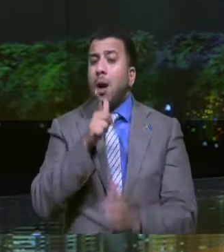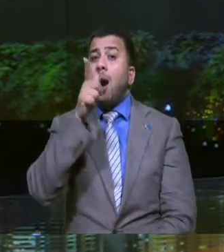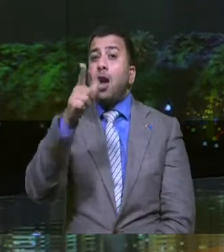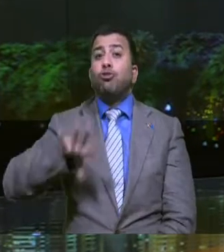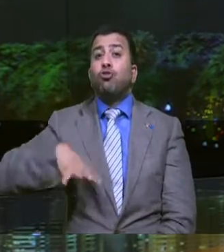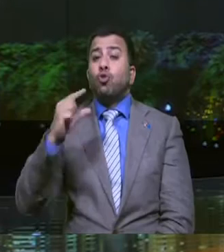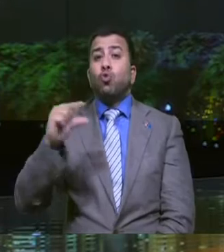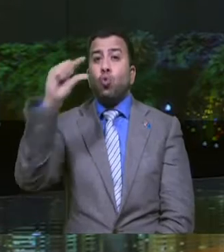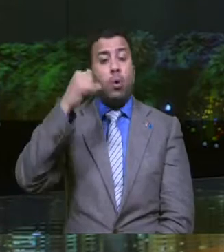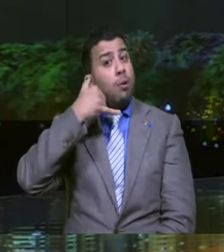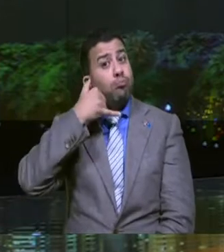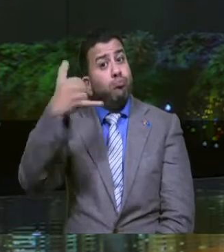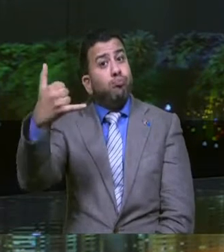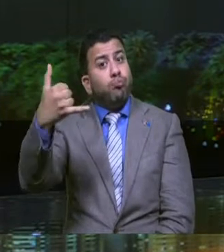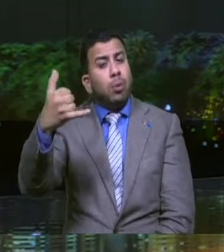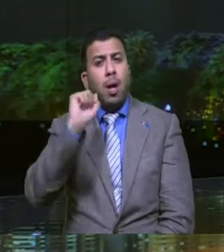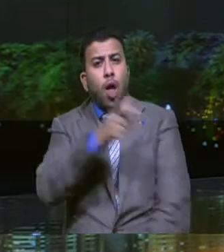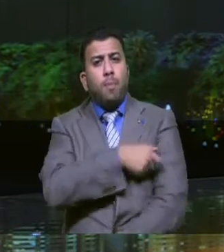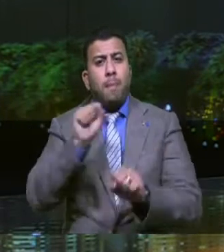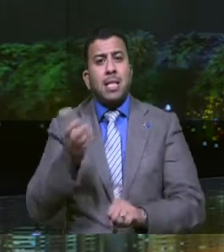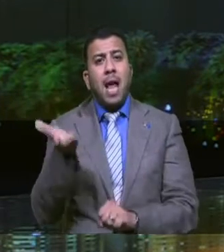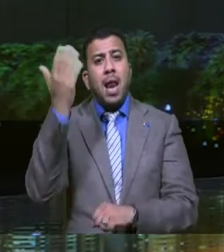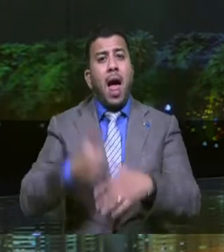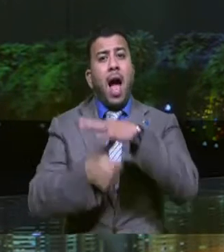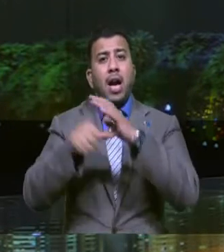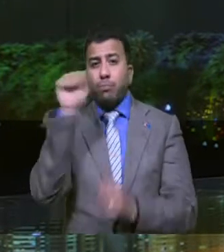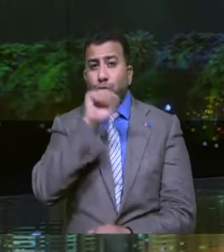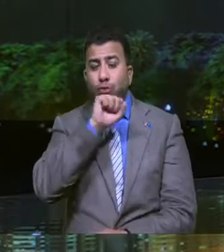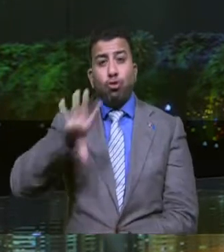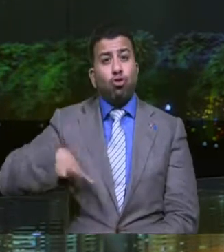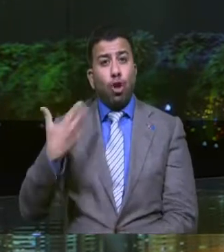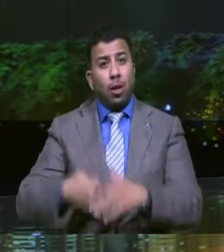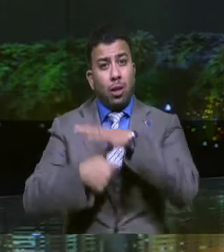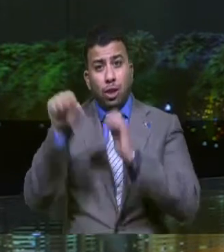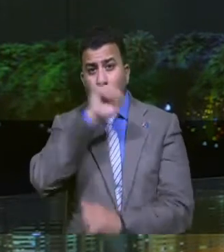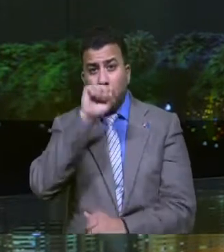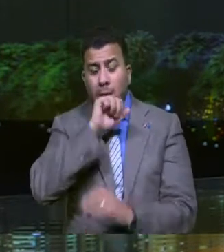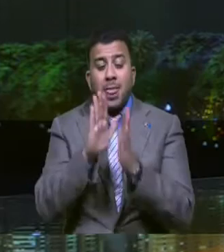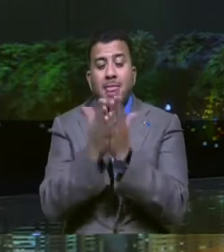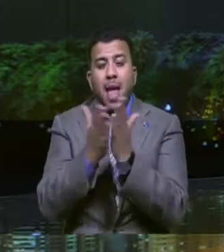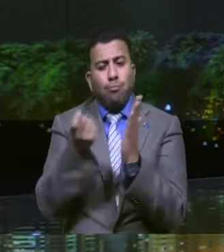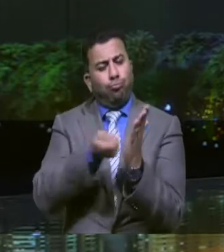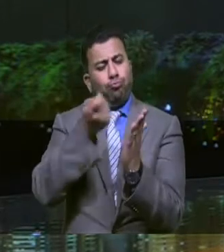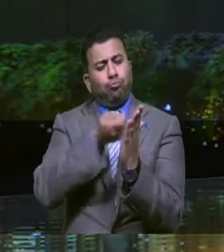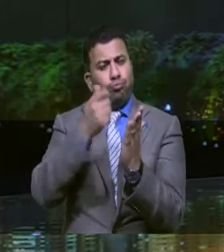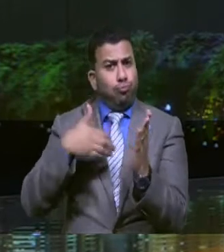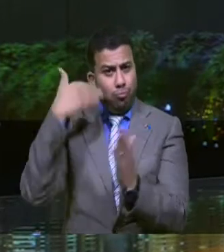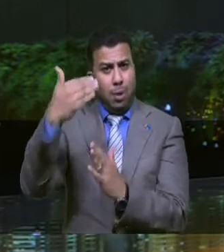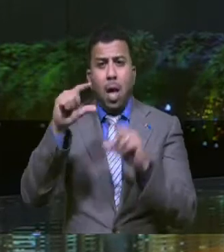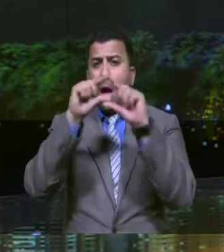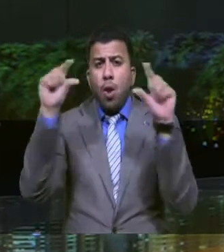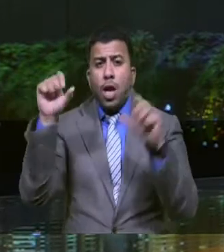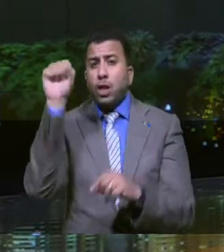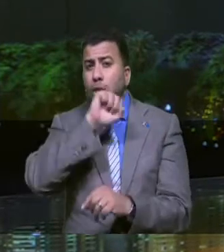السمو الشيخ الدكتور سلطان بن محمد القاسمي عضو المجلس الأعلى حاكم الشارقة عن كتابه المرتقب الذي سيحمل